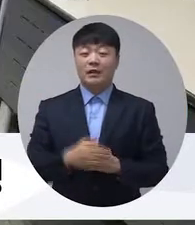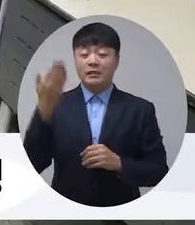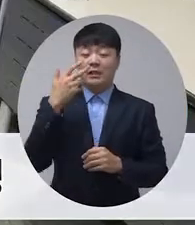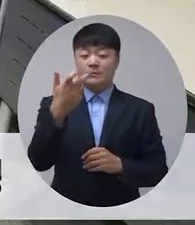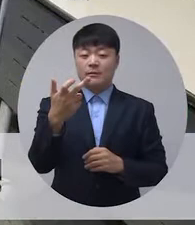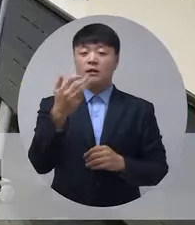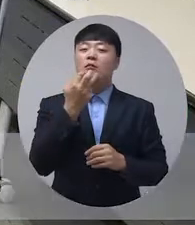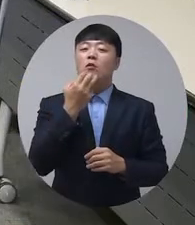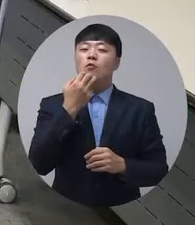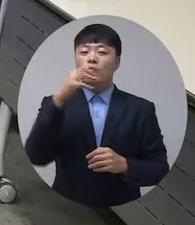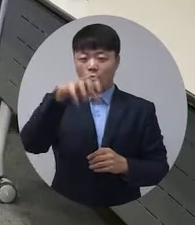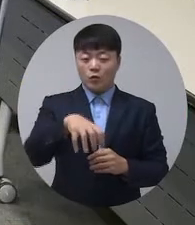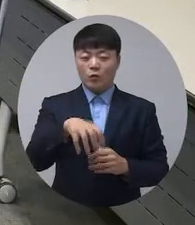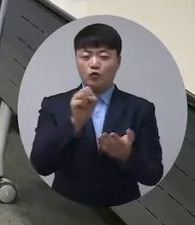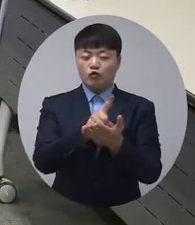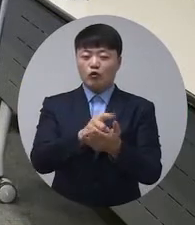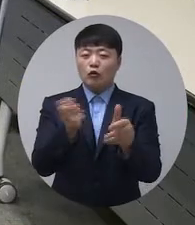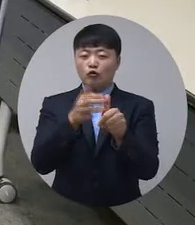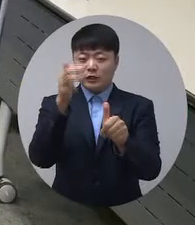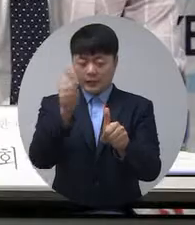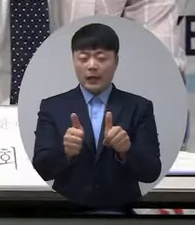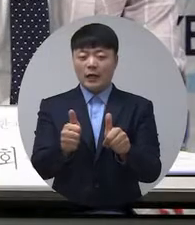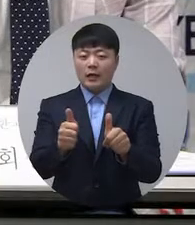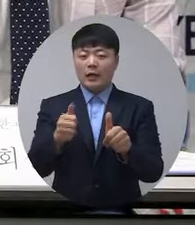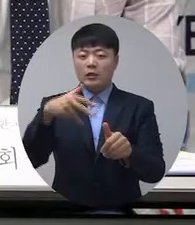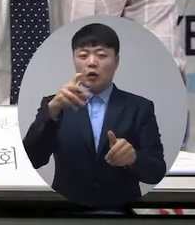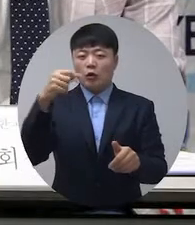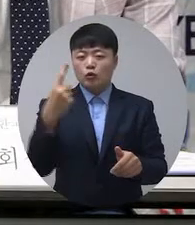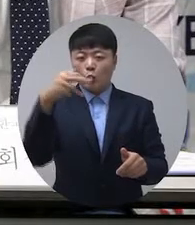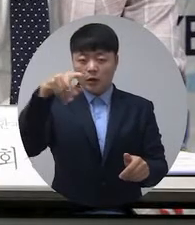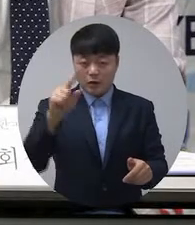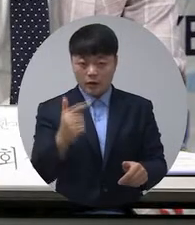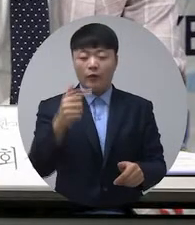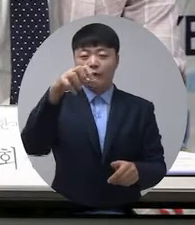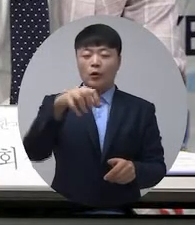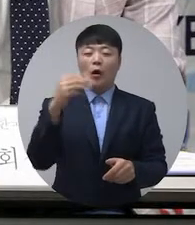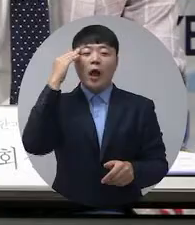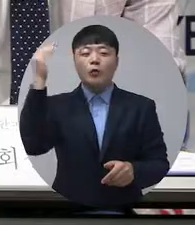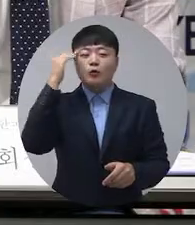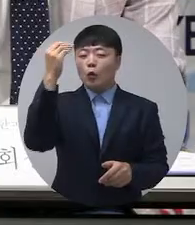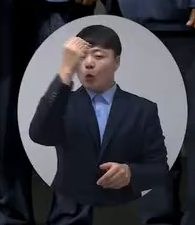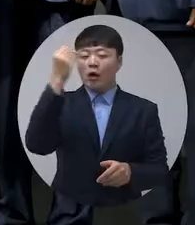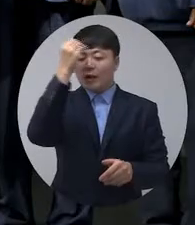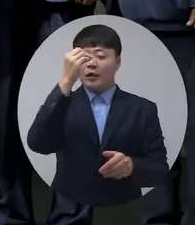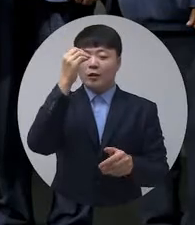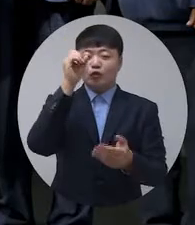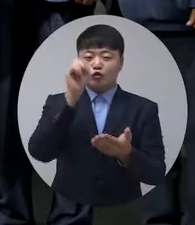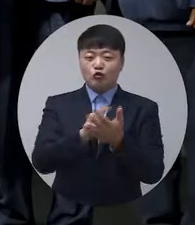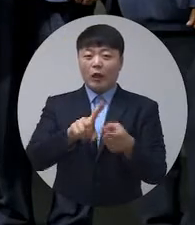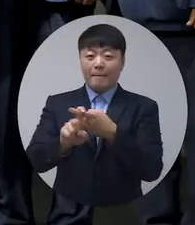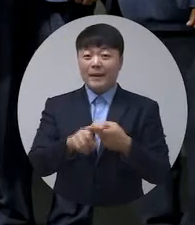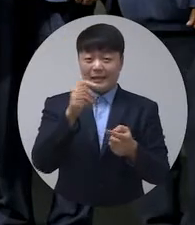지난 17일 서울 축구회관에서 문 주니 합천군수 와 성종 선 한국 고등학교 축구 연맹 회장을 비롯한 임원